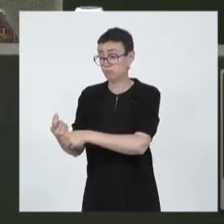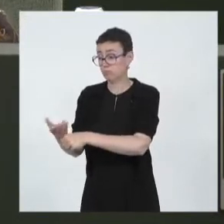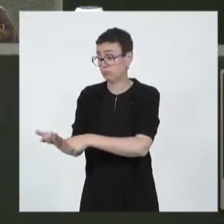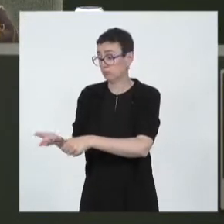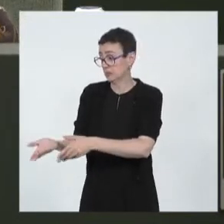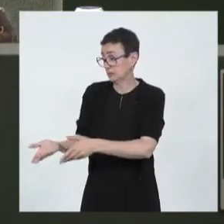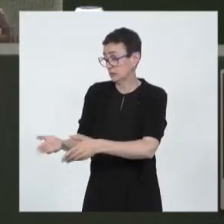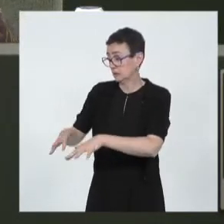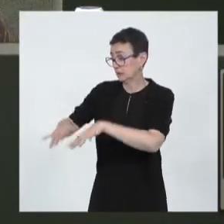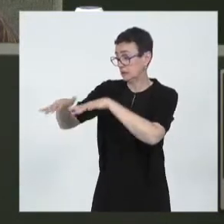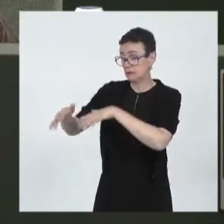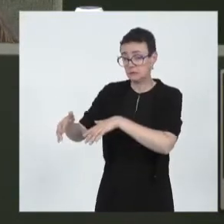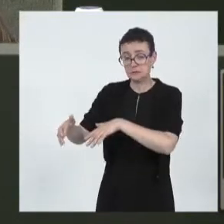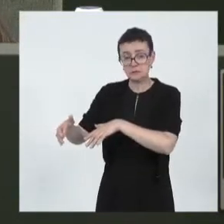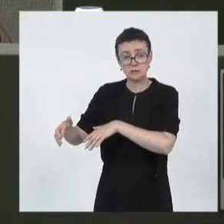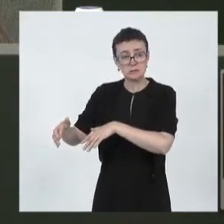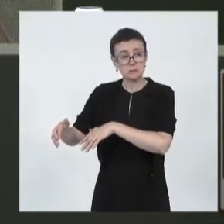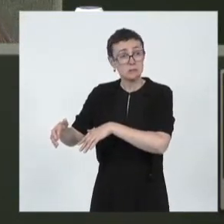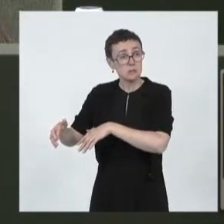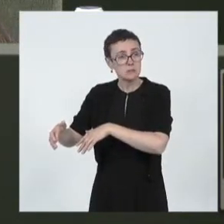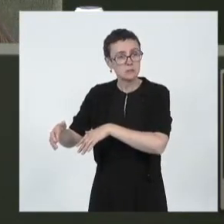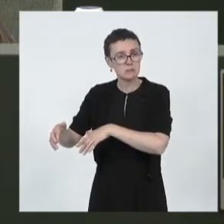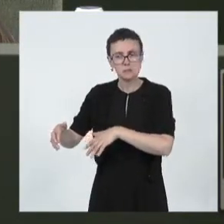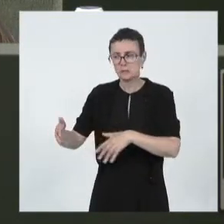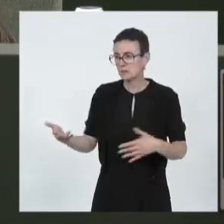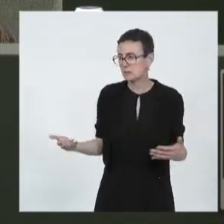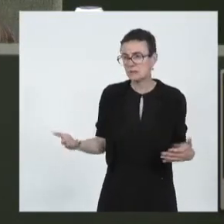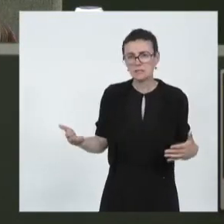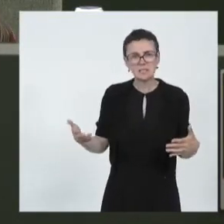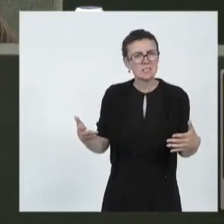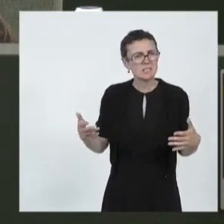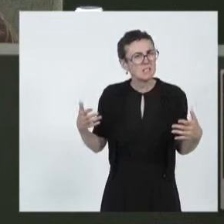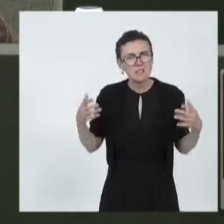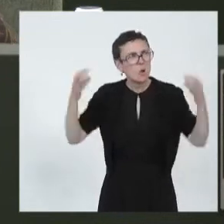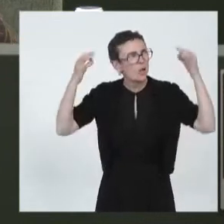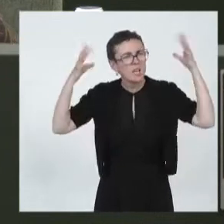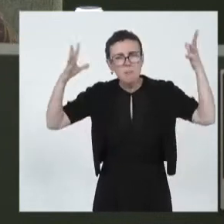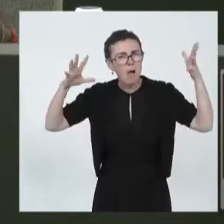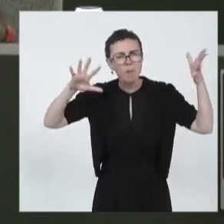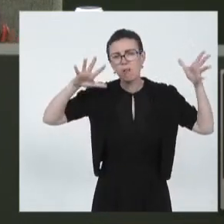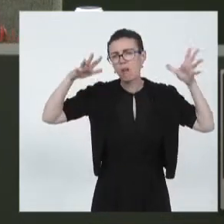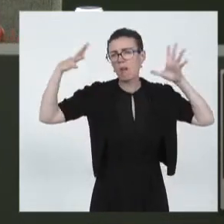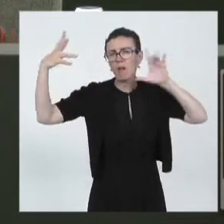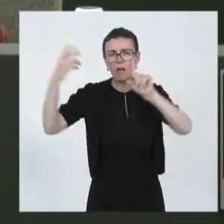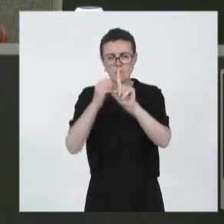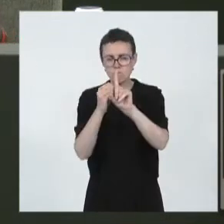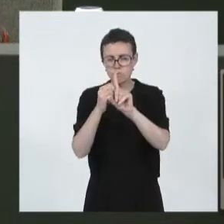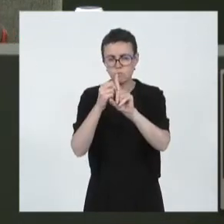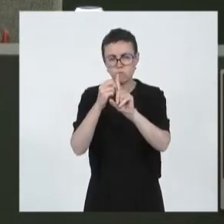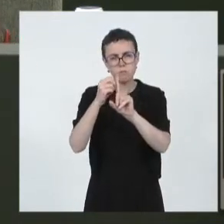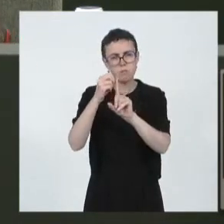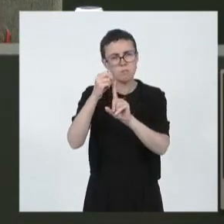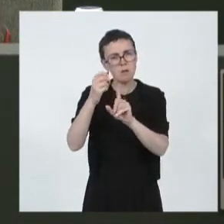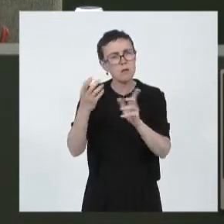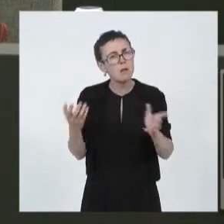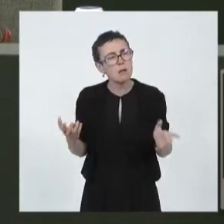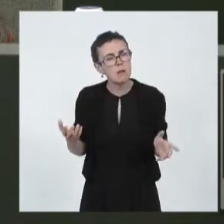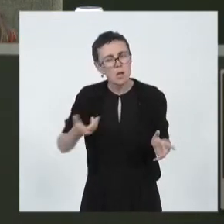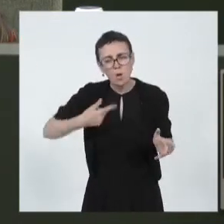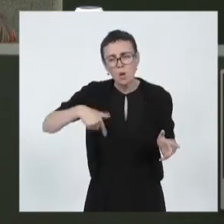difficiles à atteindre ou qui sont insuffisants, le réchauffement climatique se poursuit. Et plus nous repoussons les efforts d'atténuation, et plus les efforts pour